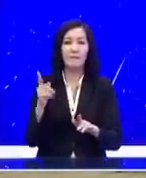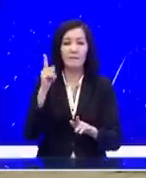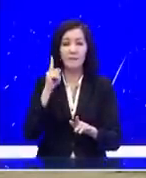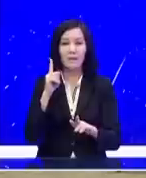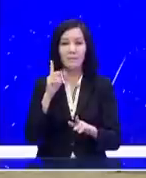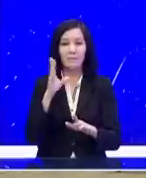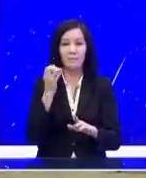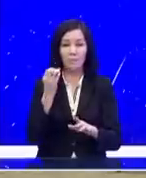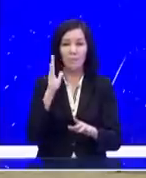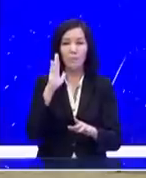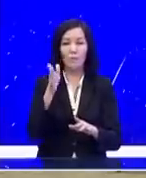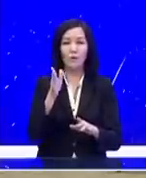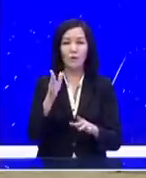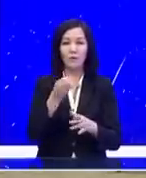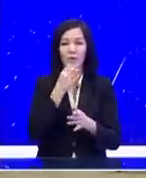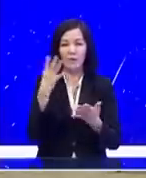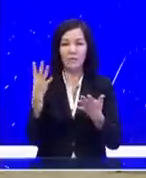әлі